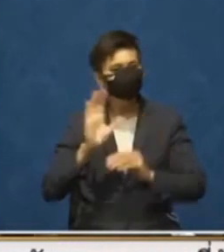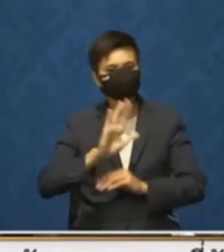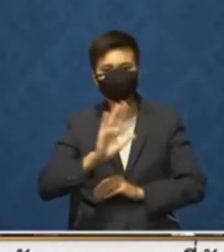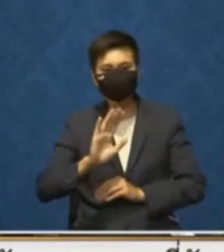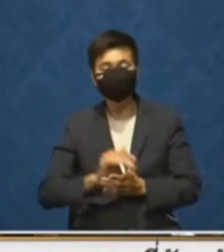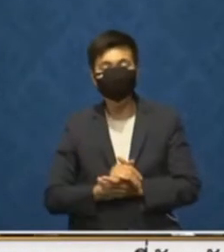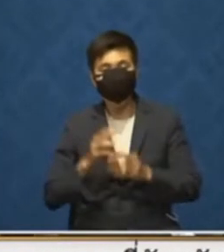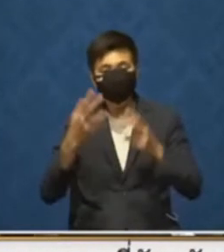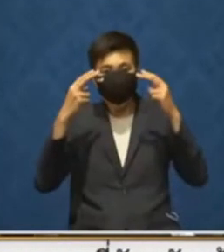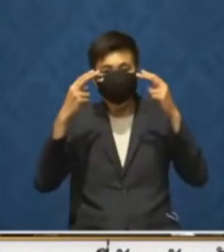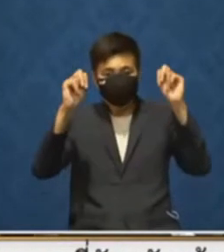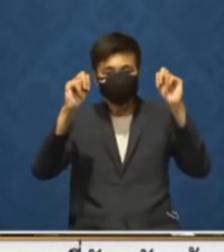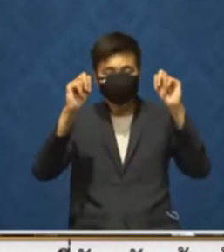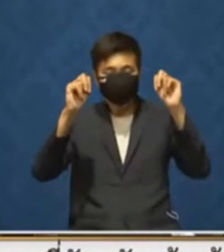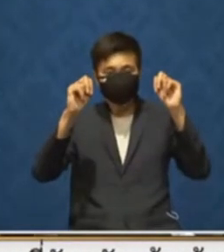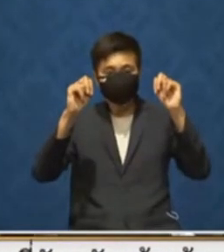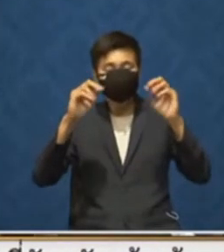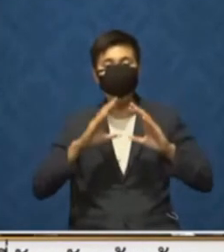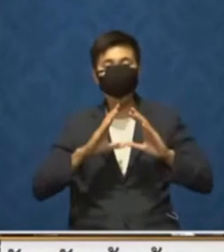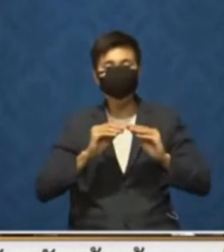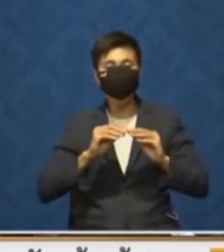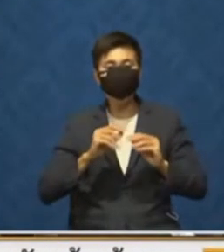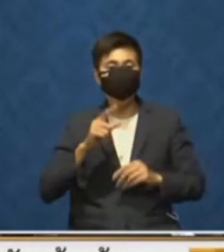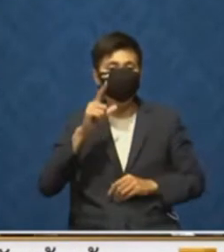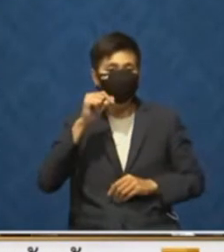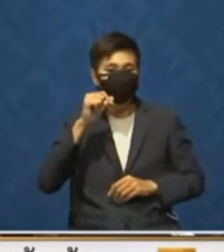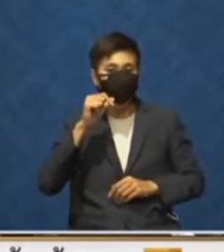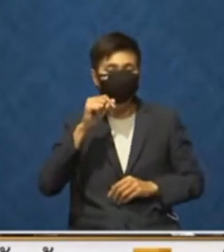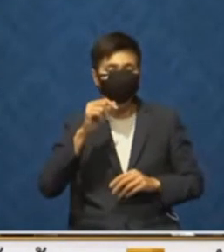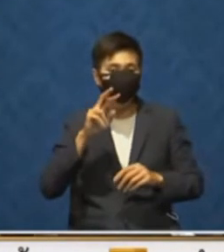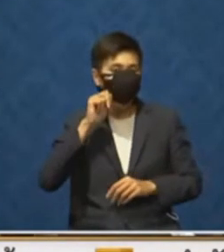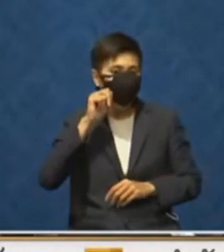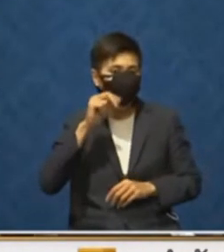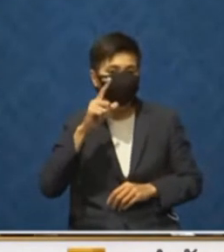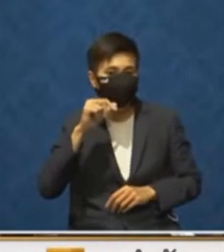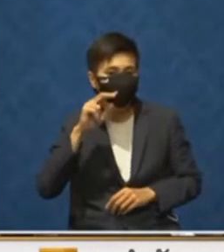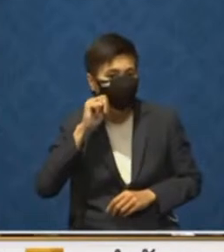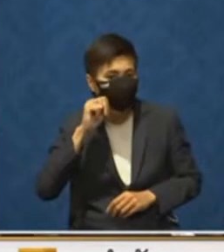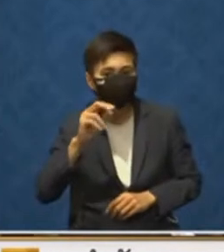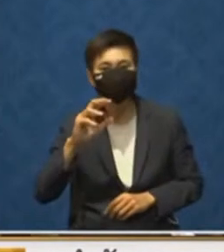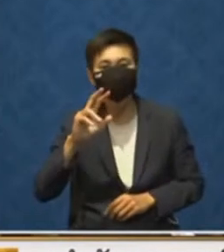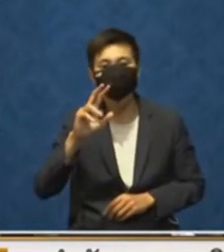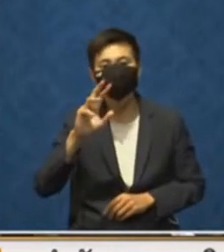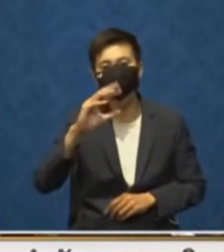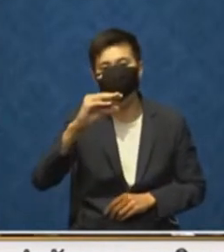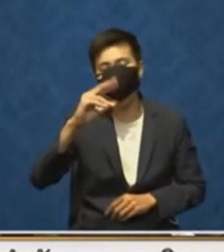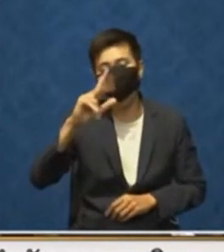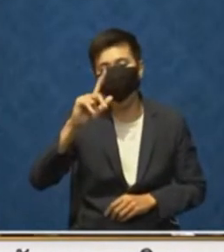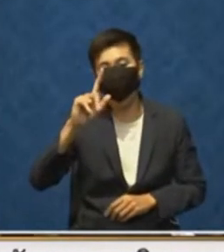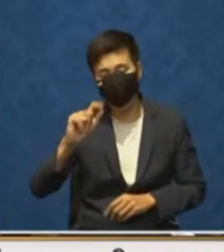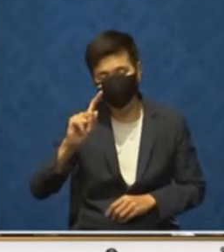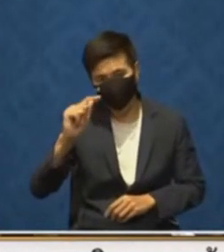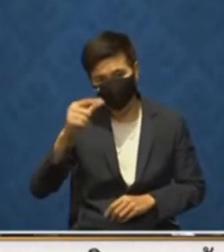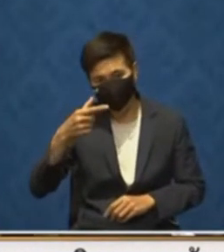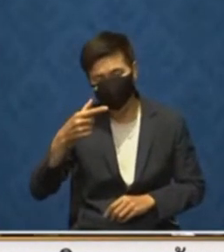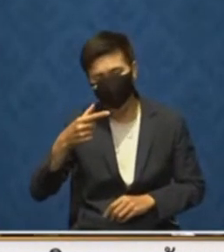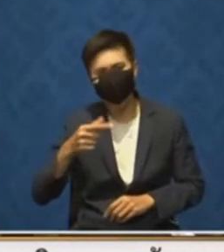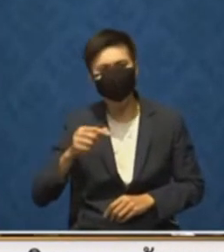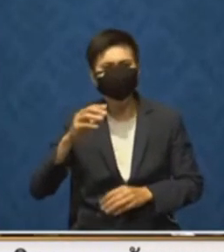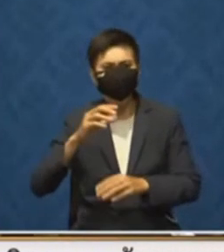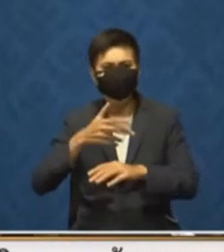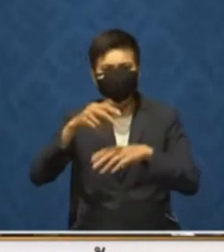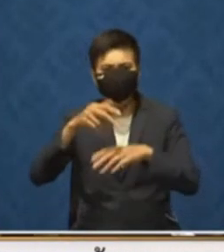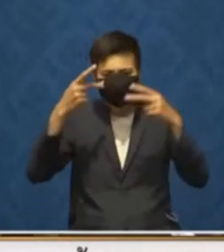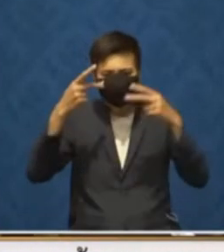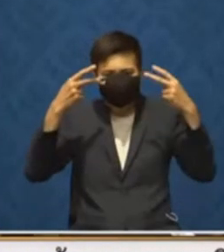น้ำโขงไม่ให้ความสำคัญไม่พยายามกลับด่านเรื่องนี้ให้เป็นประโยชน์ต่อประเทศทั้งฝ่ายขอการค้าบอก